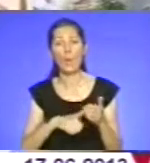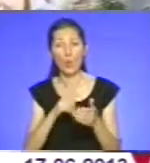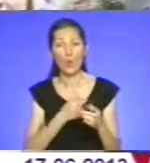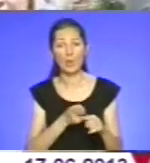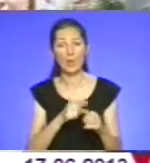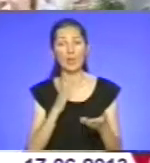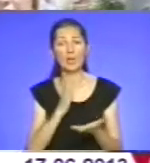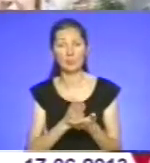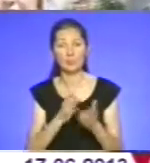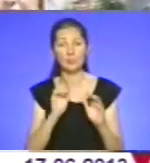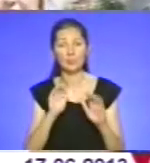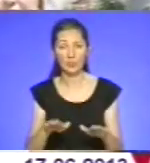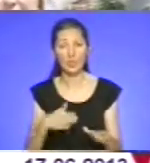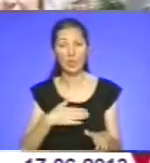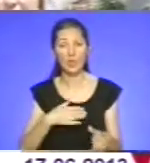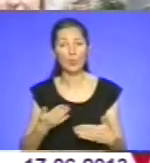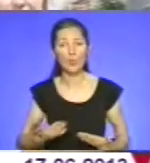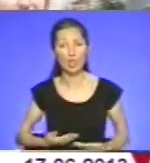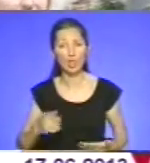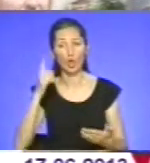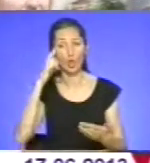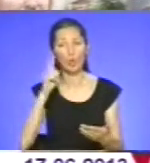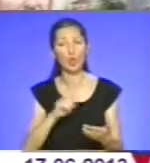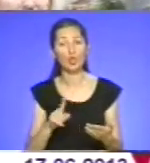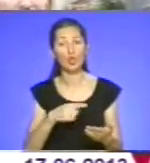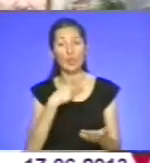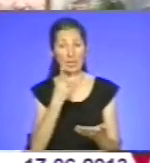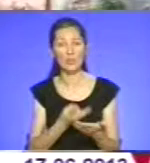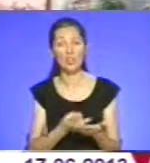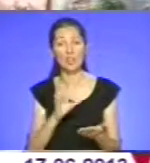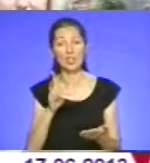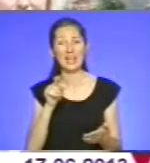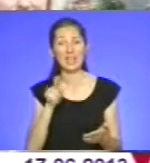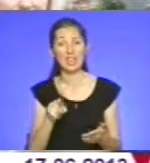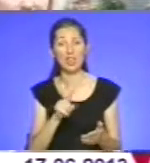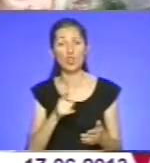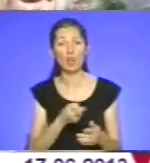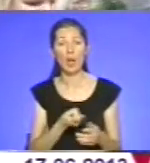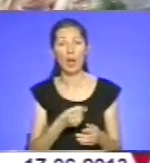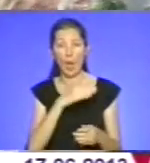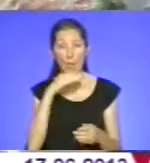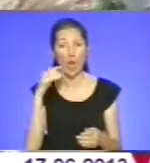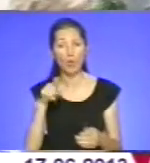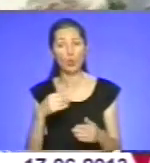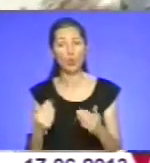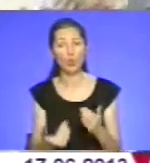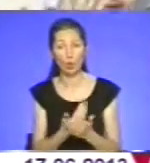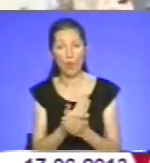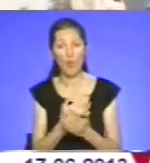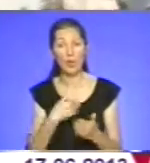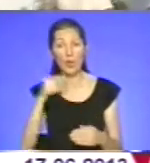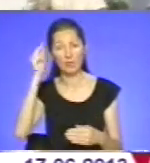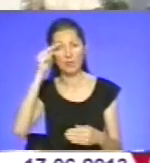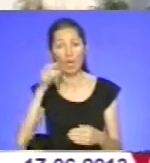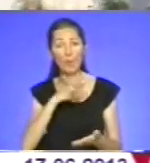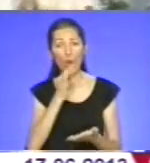в нашому житті. Я думаю, що, незважаючи на те, що це багато що тут нового, але ми вивчаємо досвід